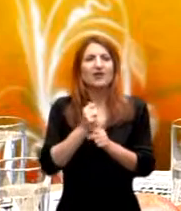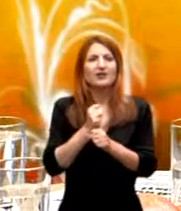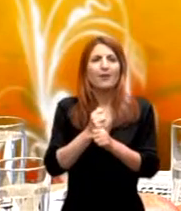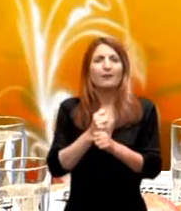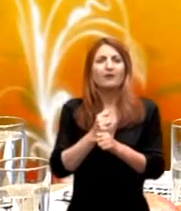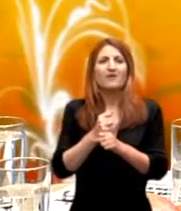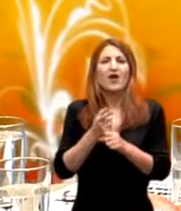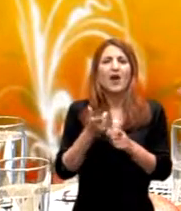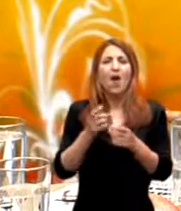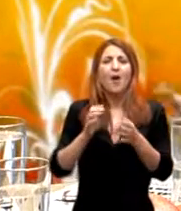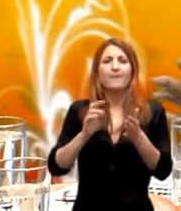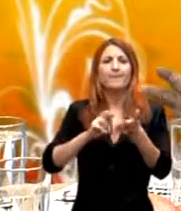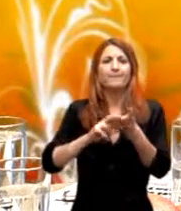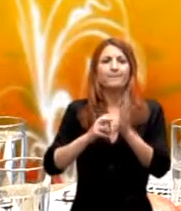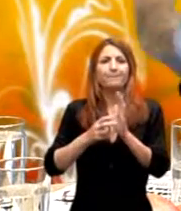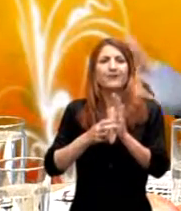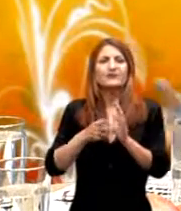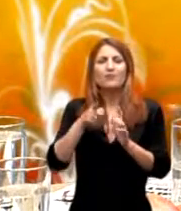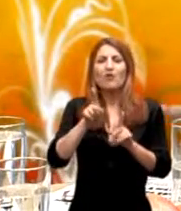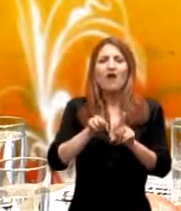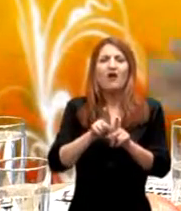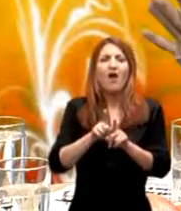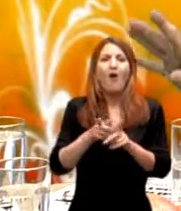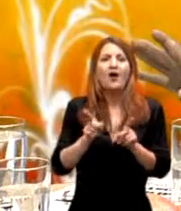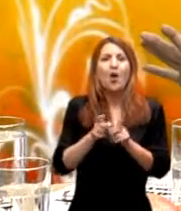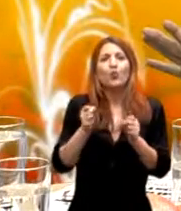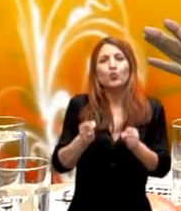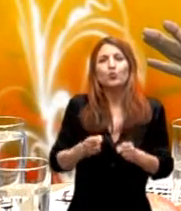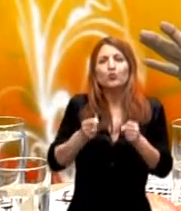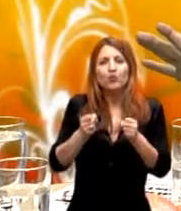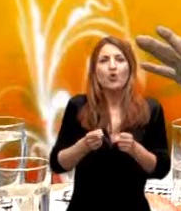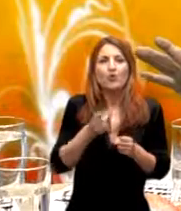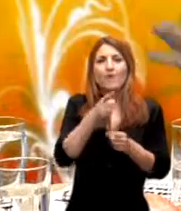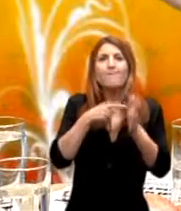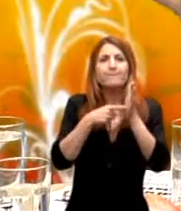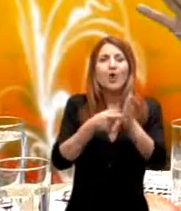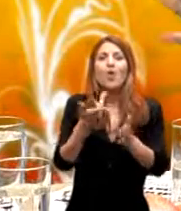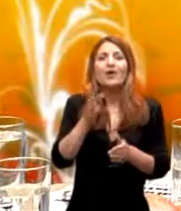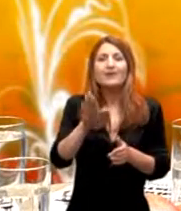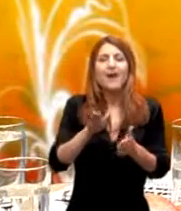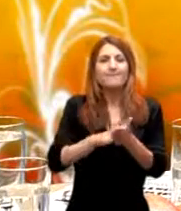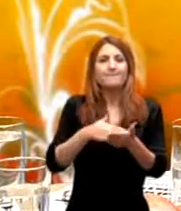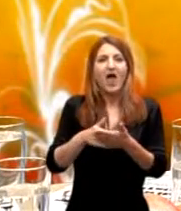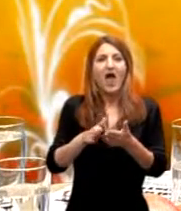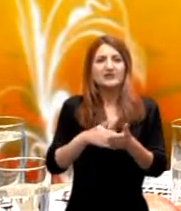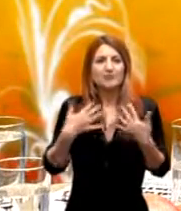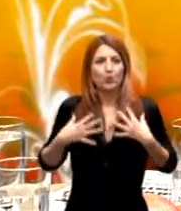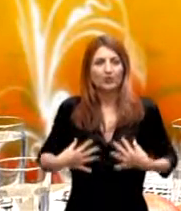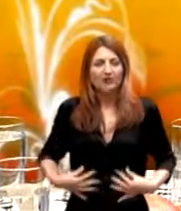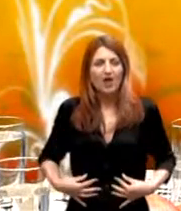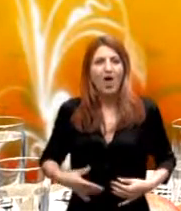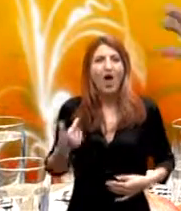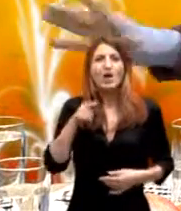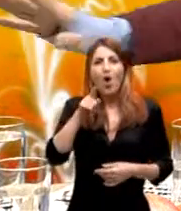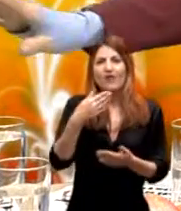impedance. To može poslužiti kao grubi parametar da pokaže kolika je količina masti u tijelu, ali na osnovu toga ja